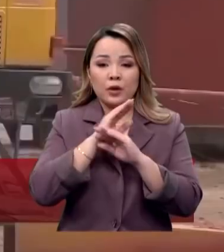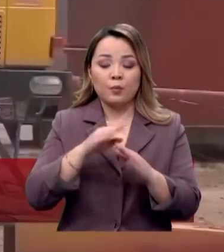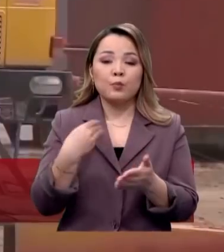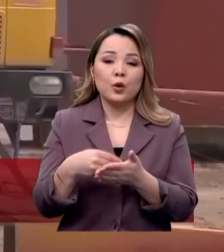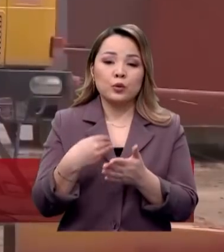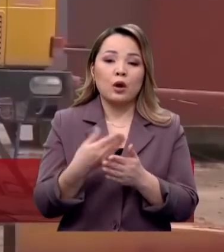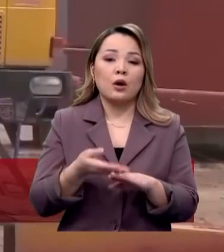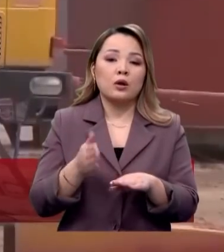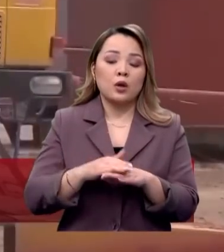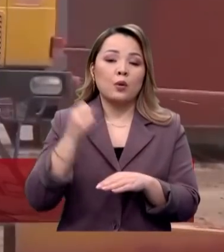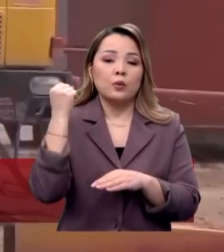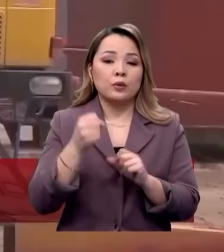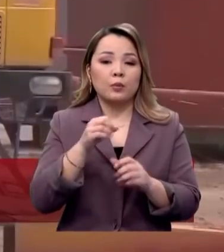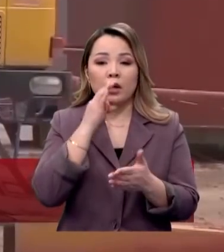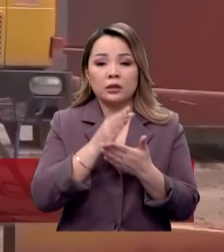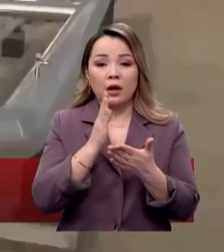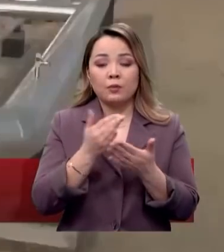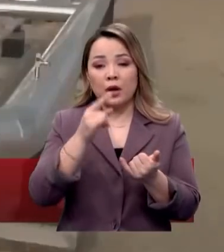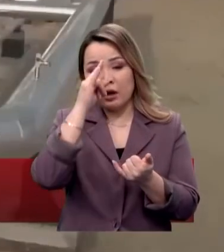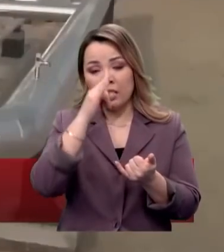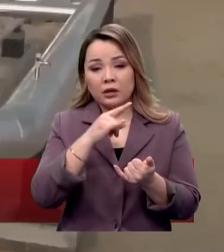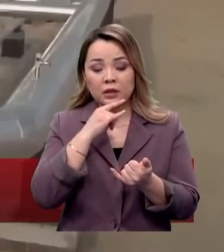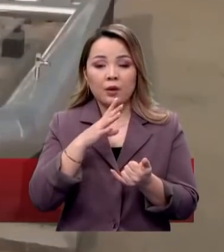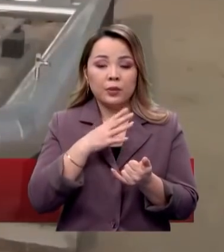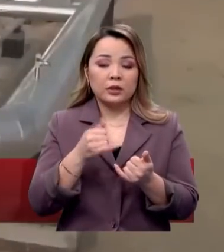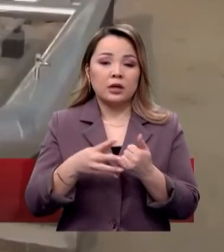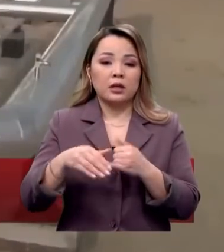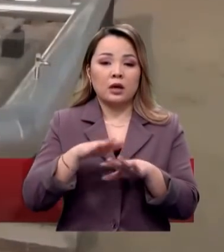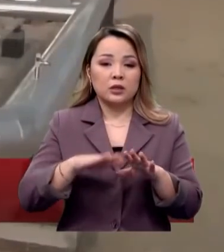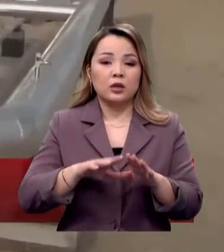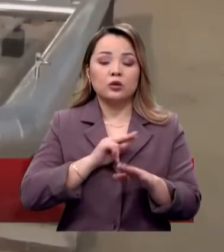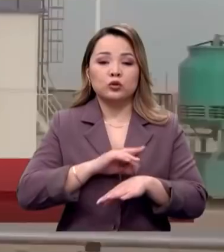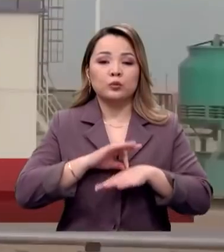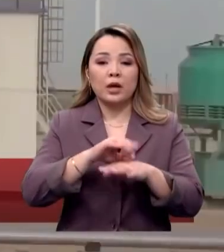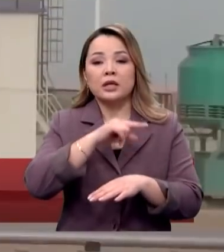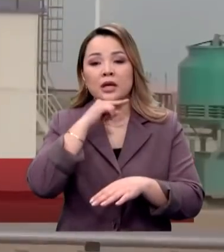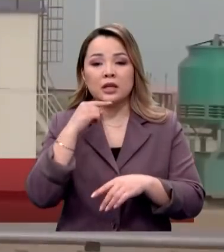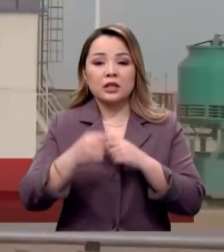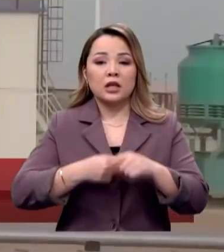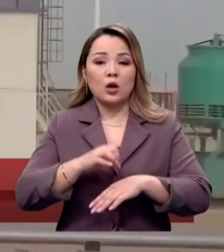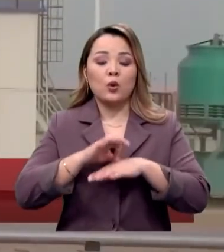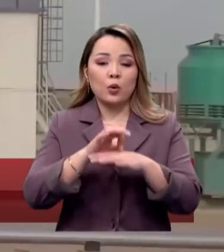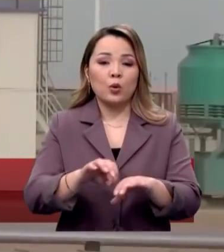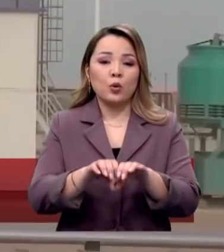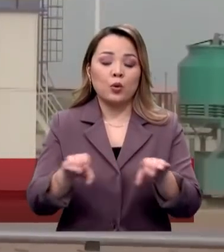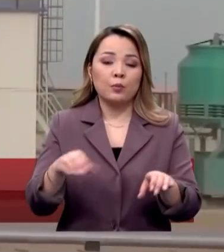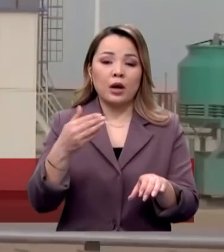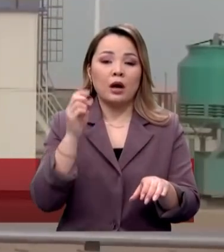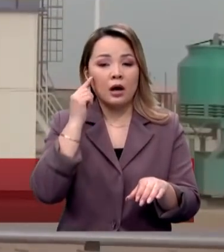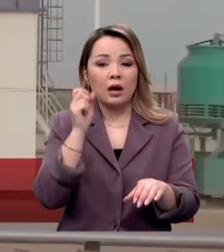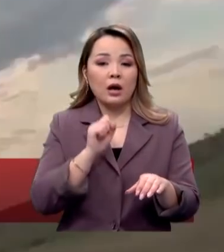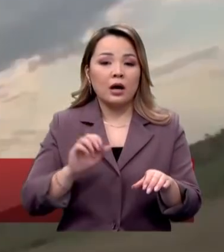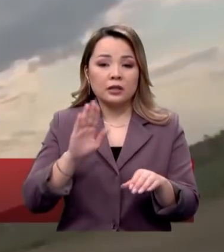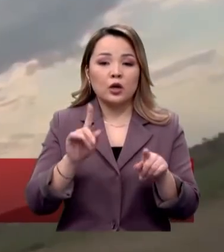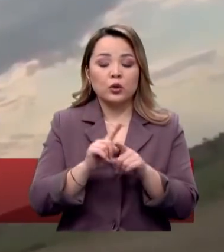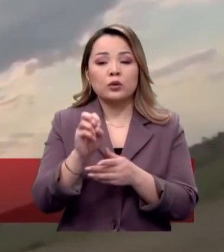бюджетке ауыр соққы болады дейді. Оған қоса Қазақстан кәрі құрлық елдеріне шығар жолды тек Ресей арқылы қылмай құбырларды Азия нарығына қарай